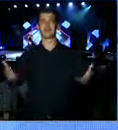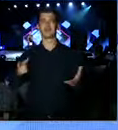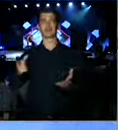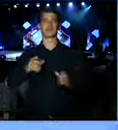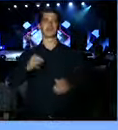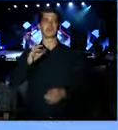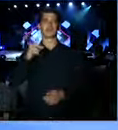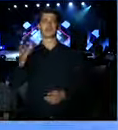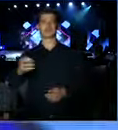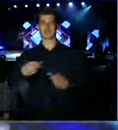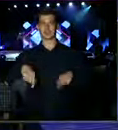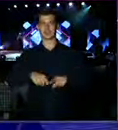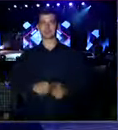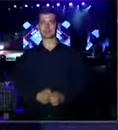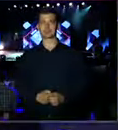zespół Trans!